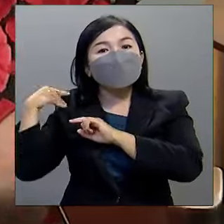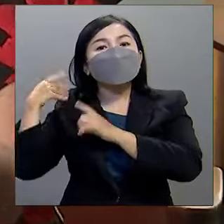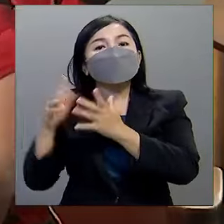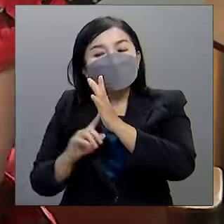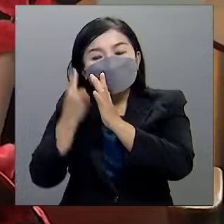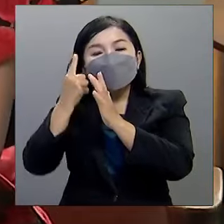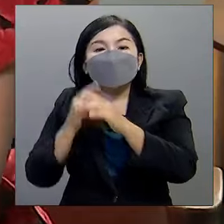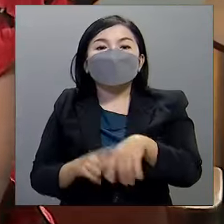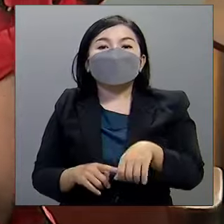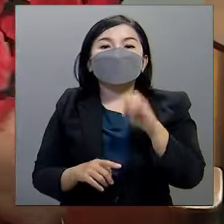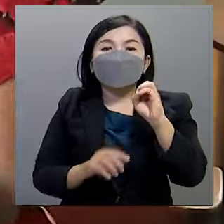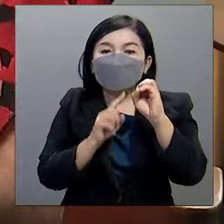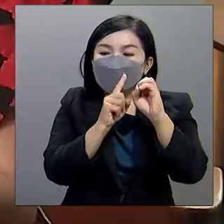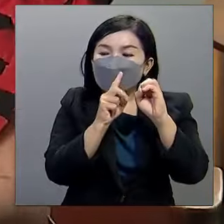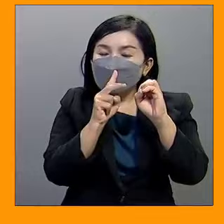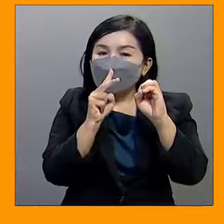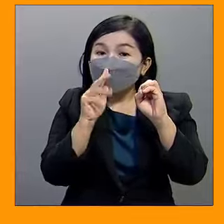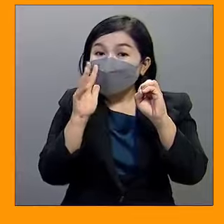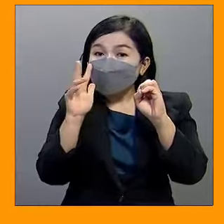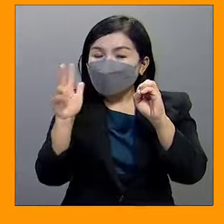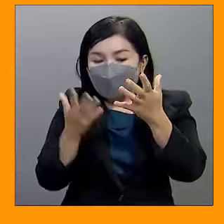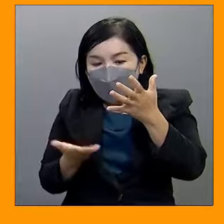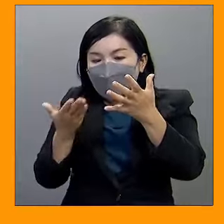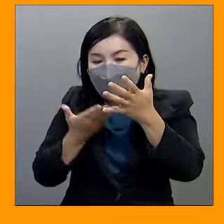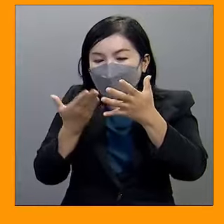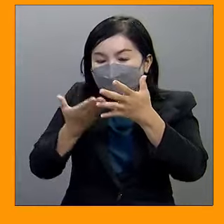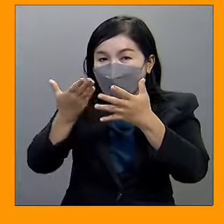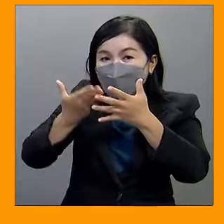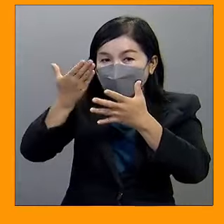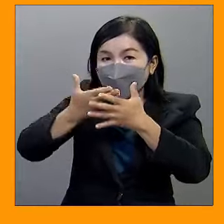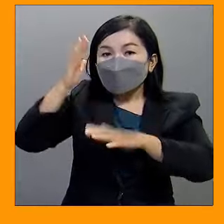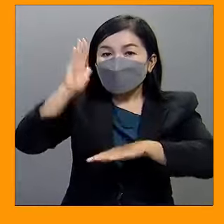ยๆเริ่มมา1มา2มา3ด้วยมือเราเอง